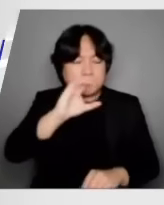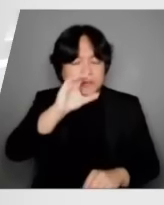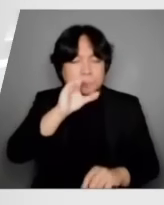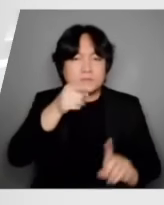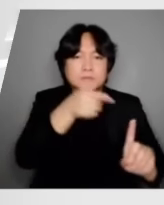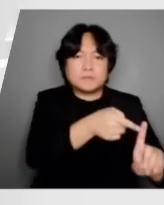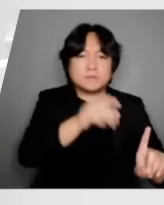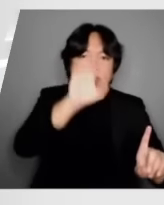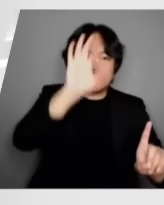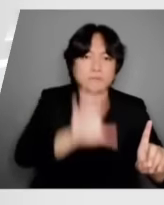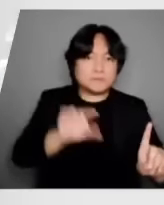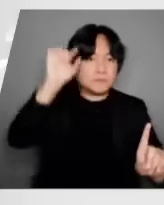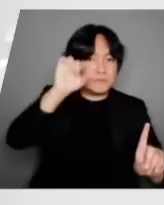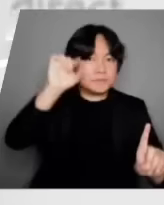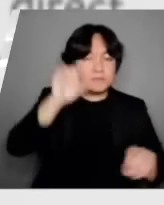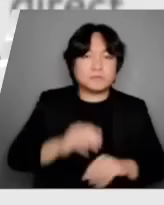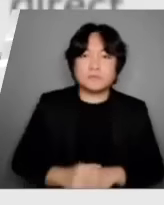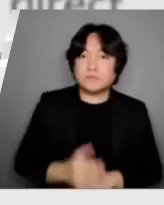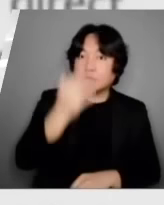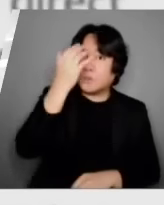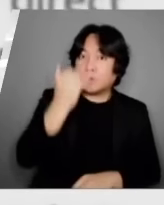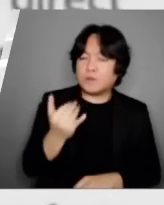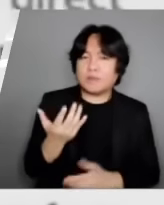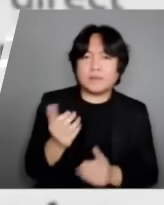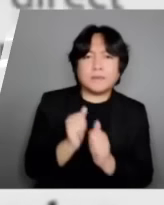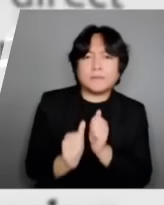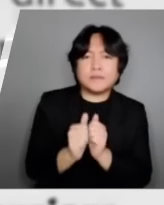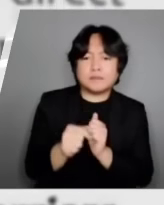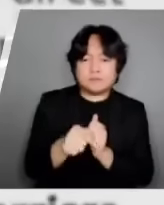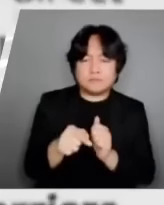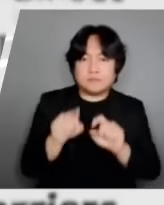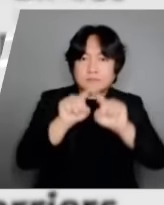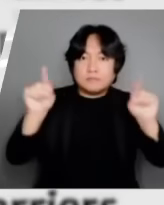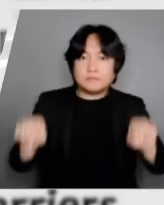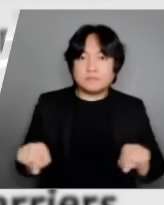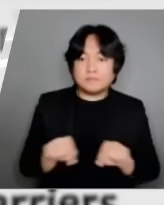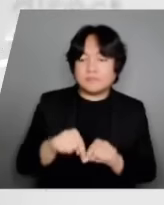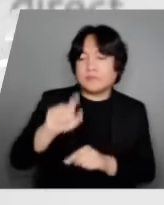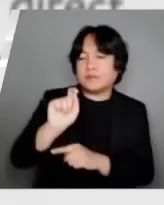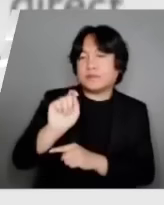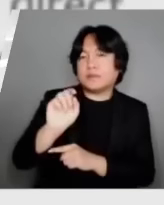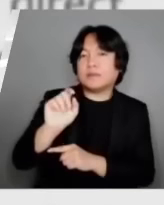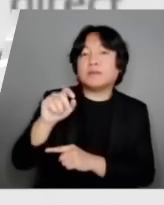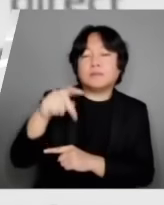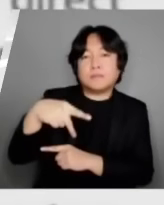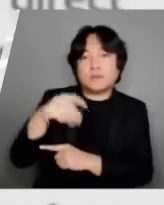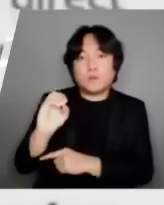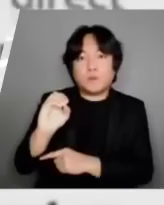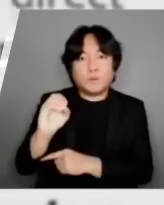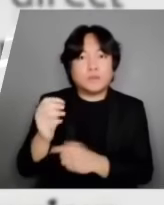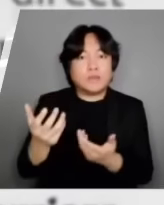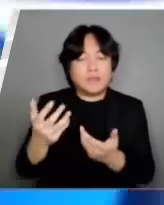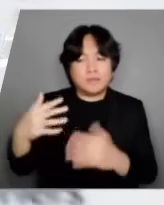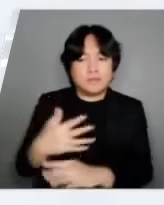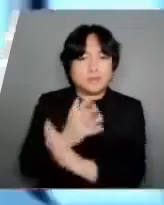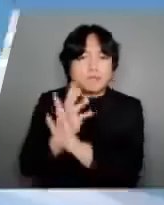kasi ang sakop ng Temporary Protection Order o TPO na inilabas ng Davao City Regional Trial Court nitong